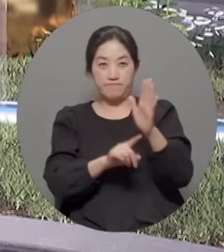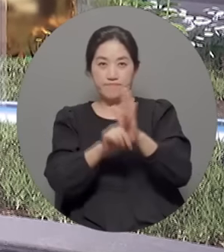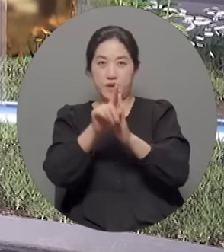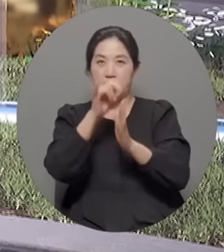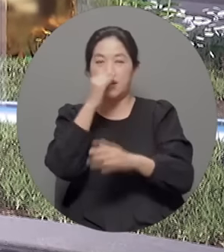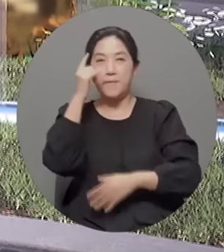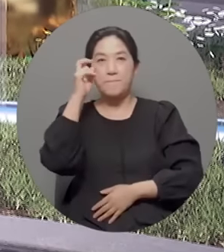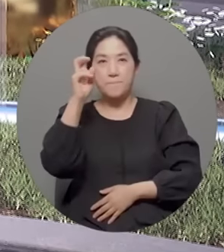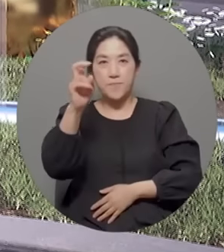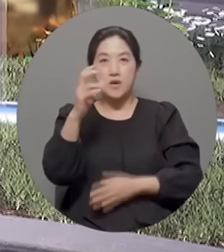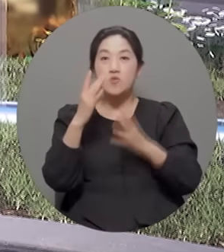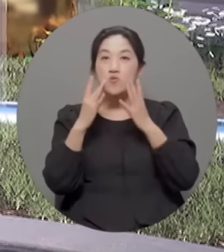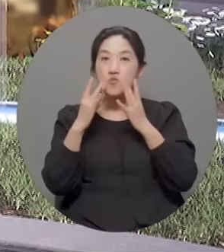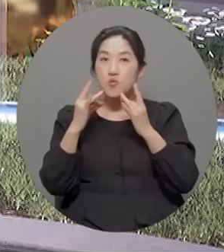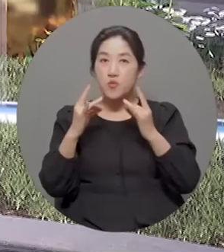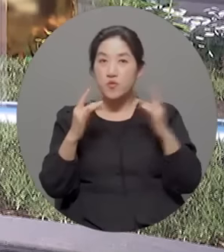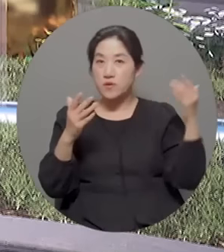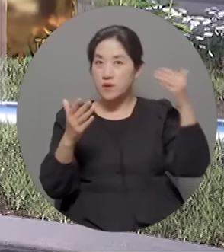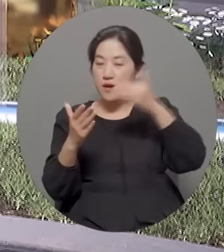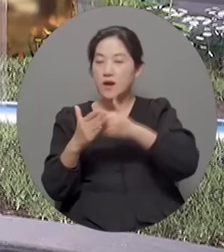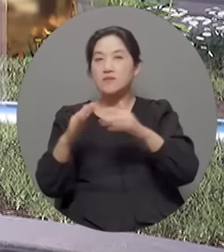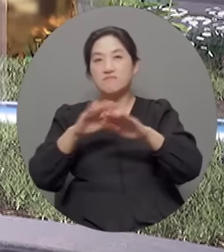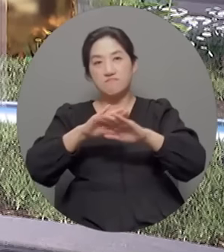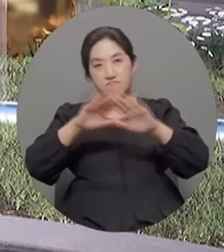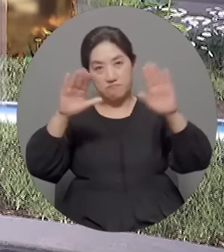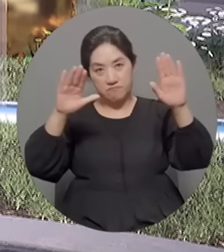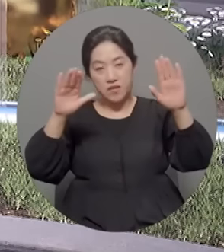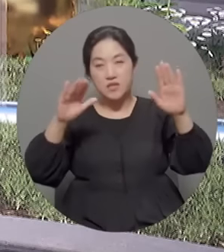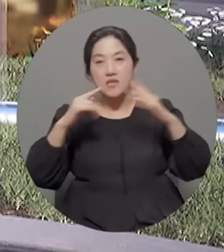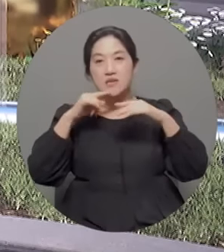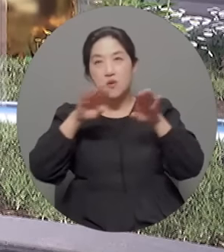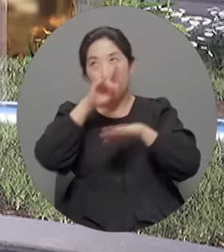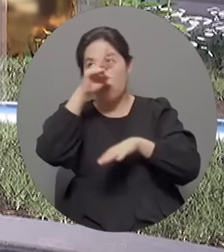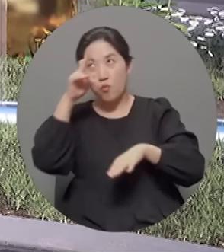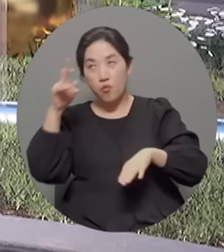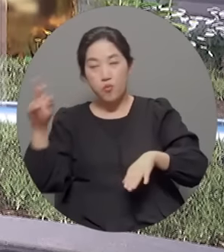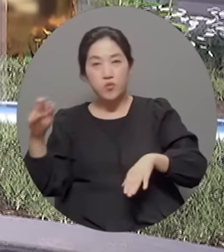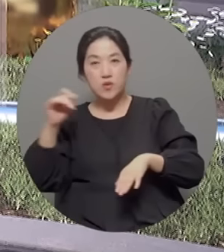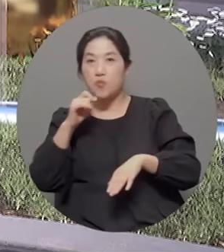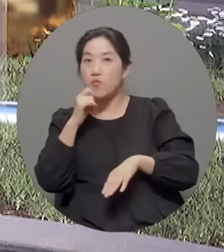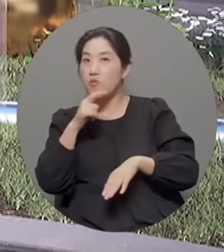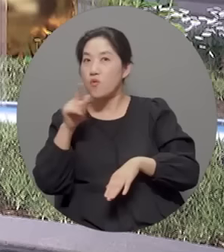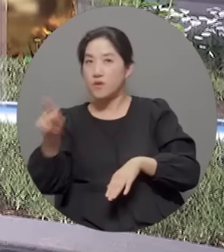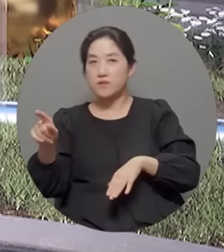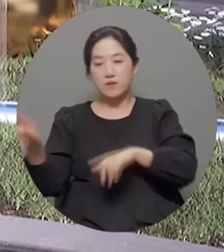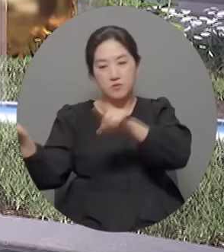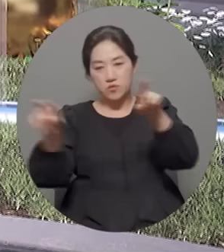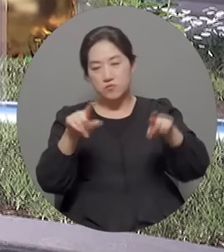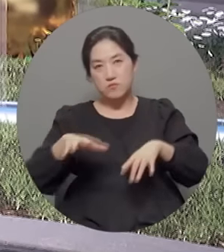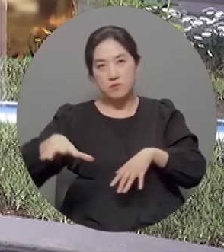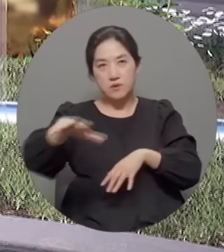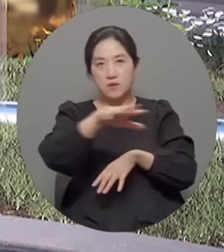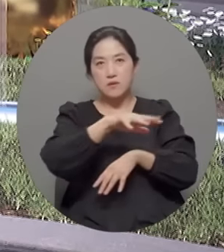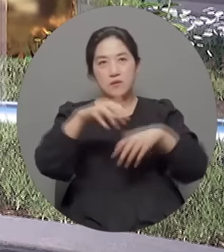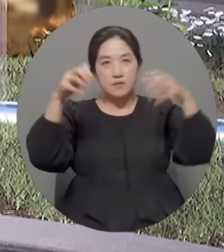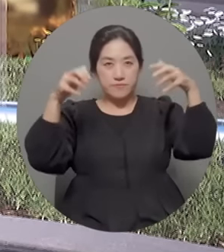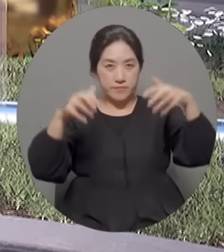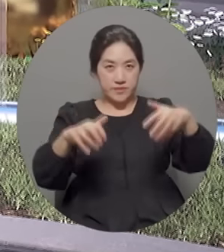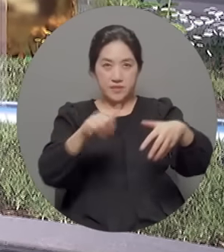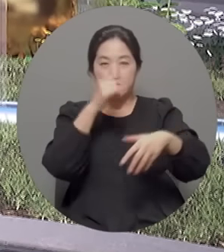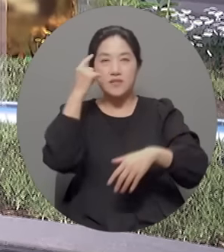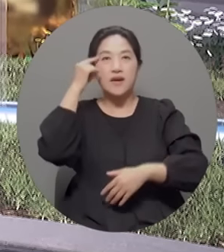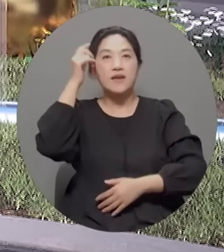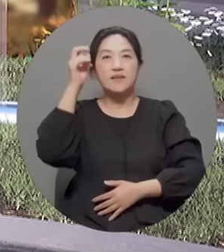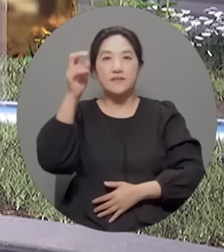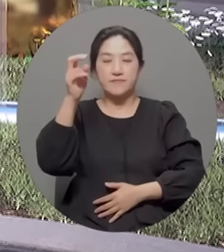오르겠습니다. 토요일까지는 대체로 맑겠는데요. 일요일 오후부터 다음 주 월요일 사이 전국 대부분 지방에 비가 내릴